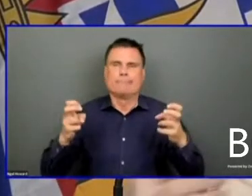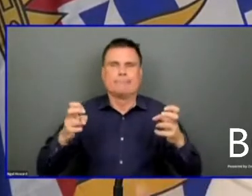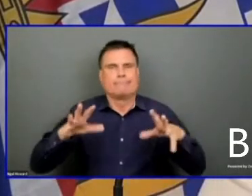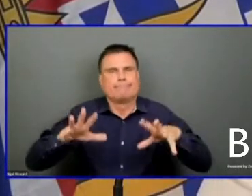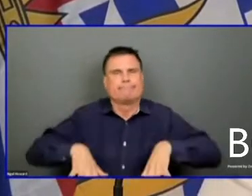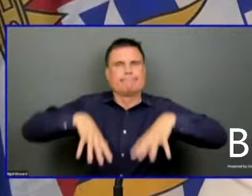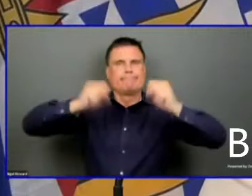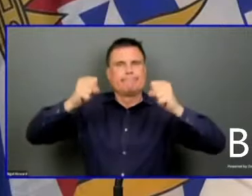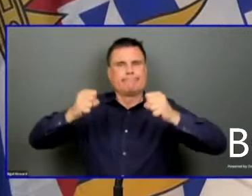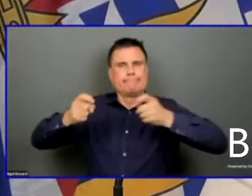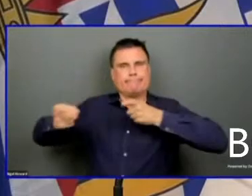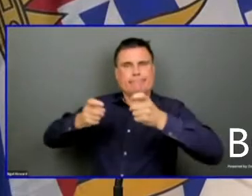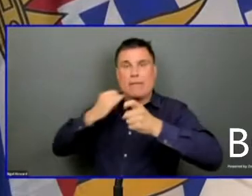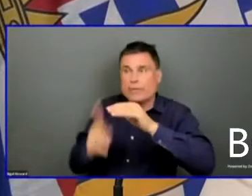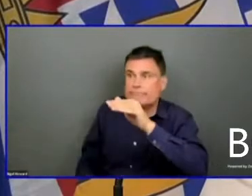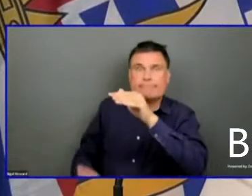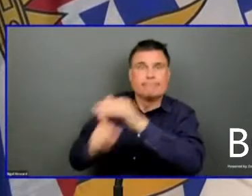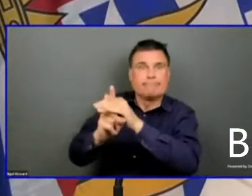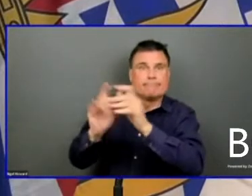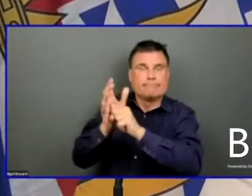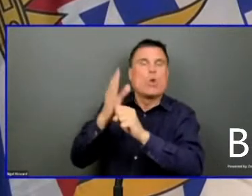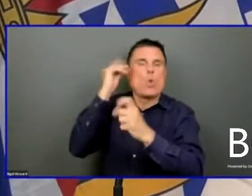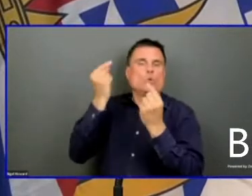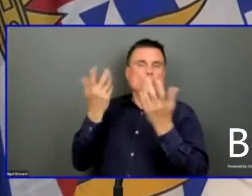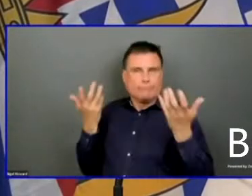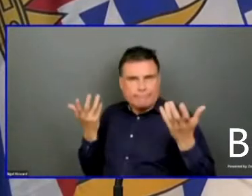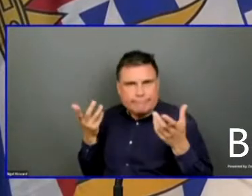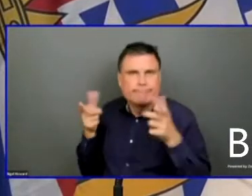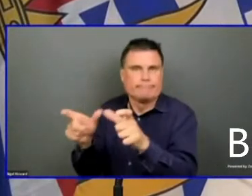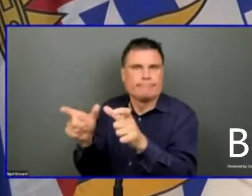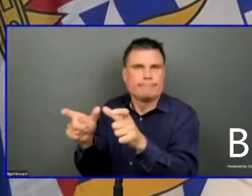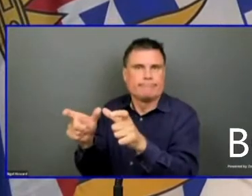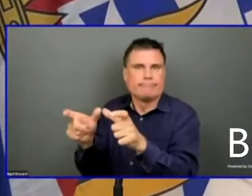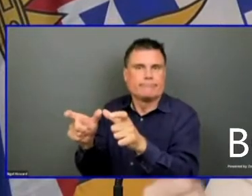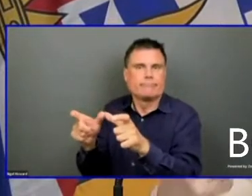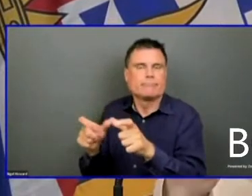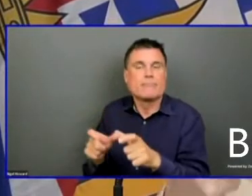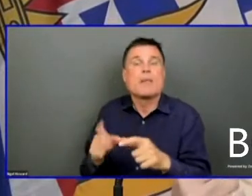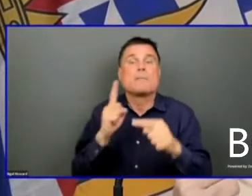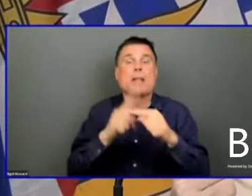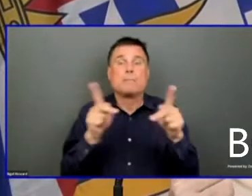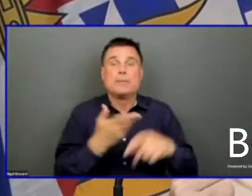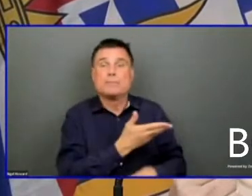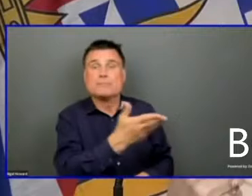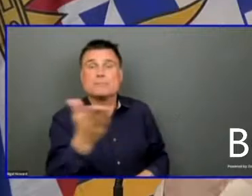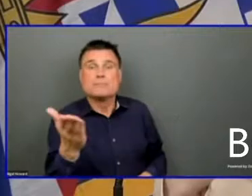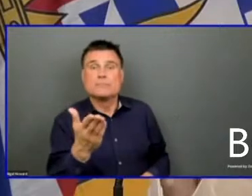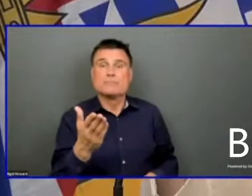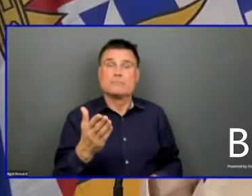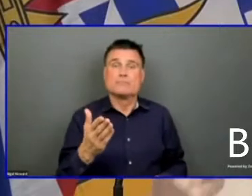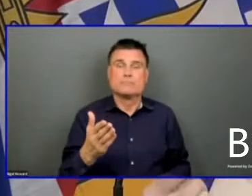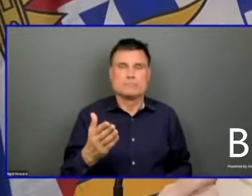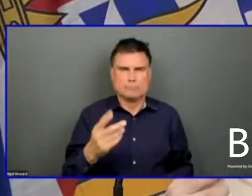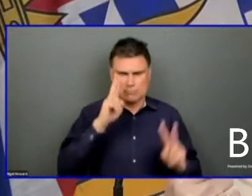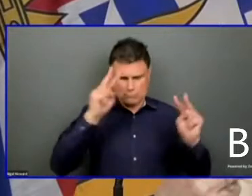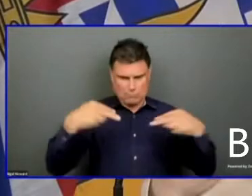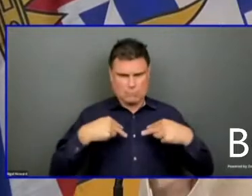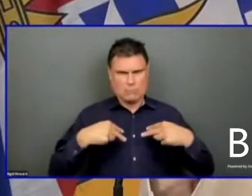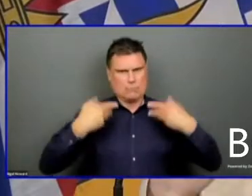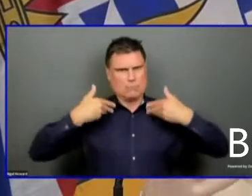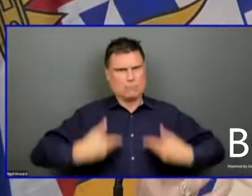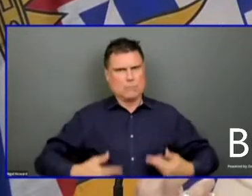历的，所以我们还要考虑到那个开放美加边境这个带来我们更大的一个挑